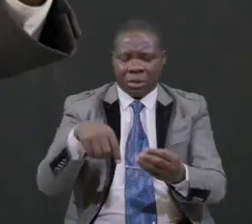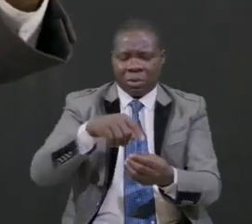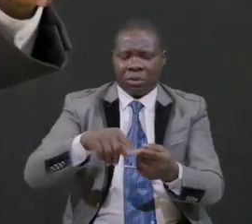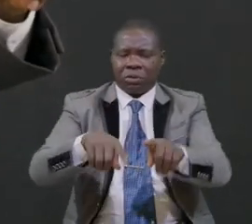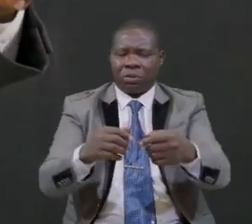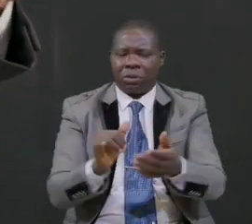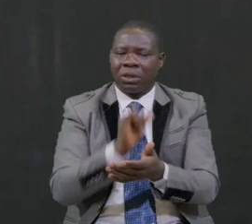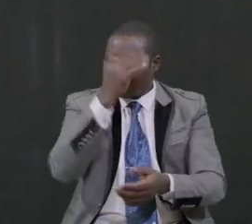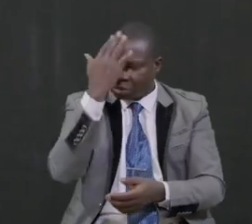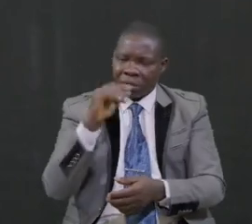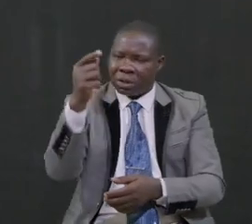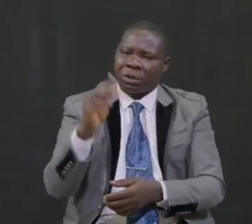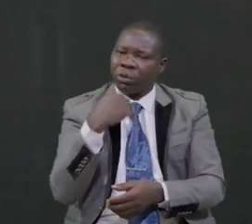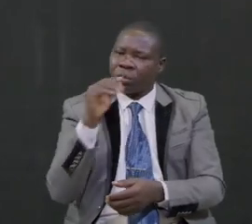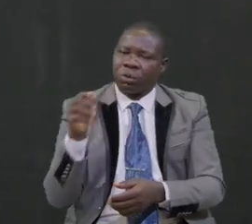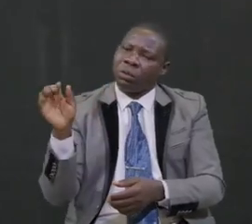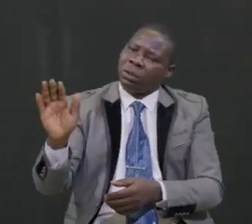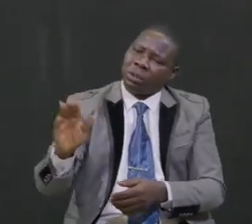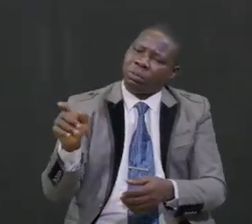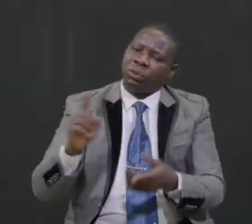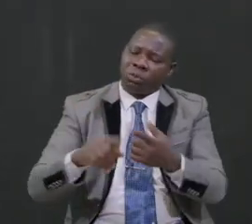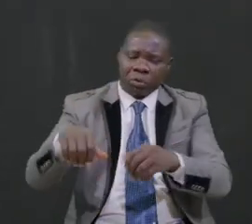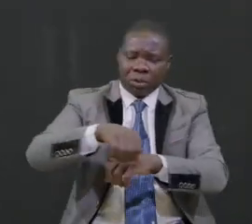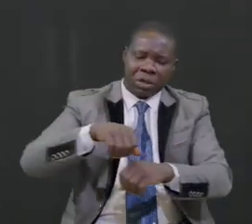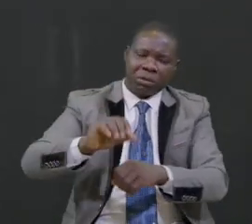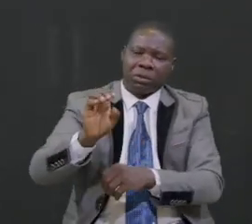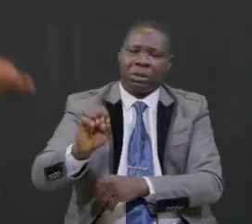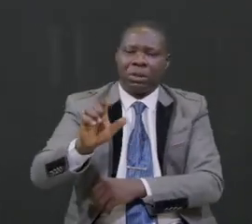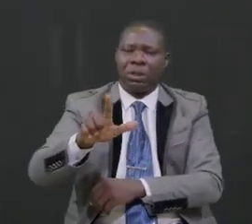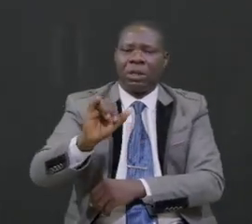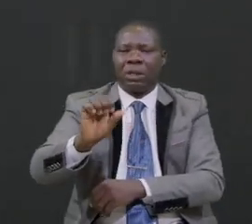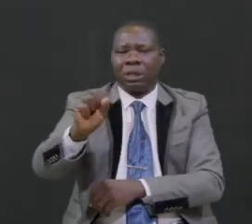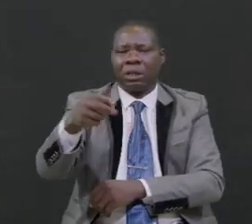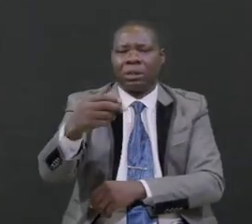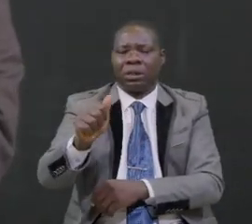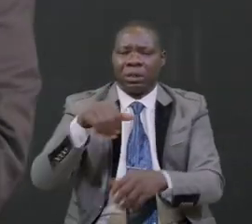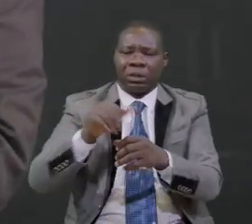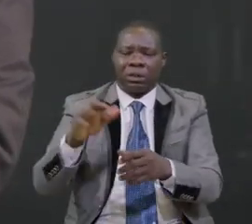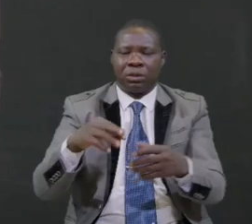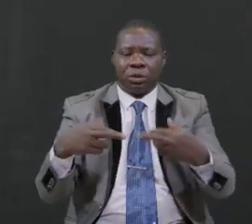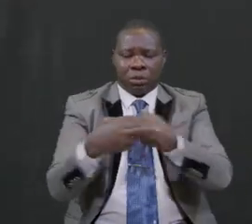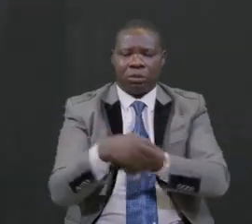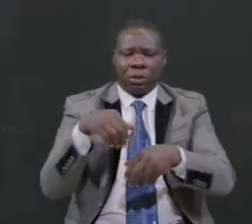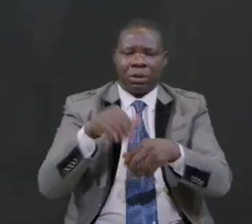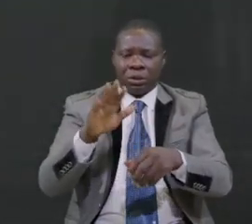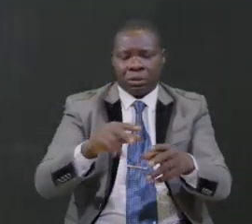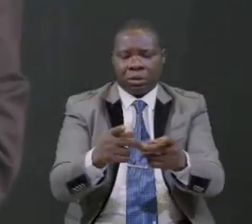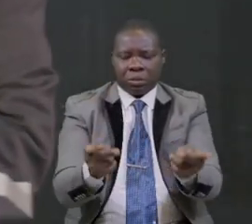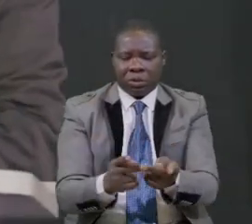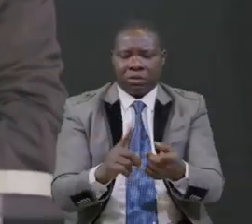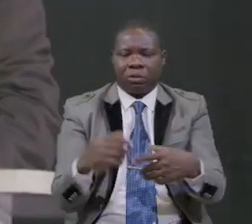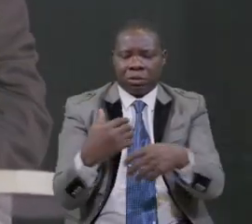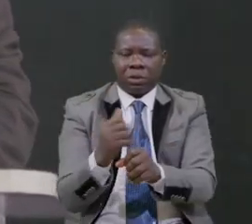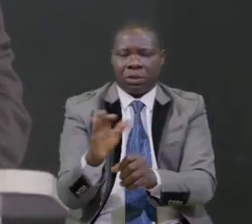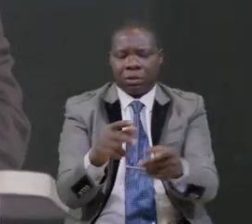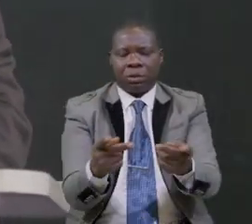oindre Élisée à ta place. C'est-à-dire pour te remplacer. Et